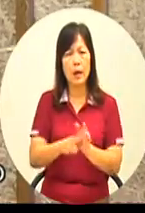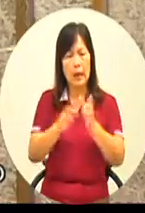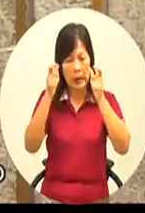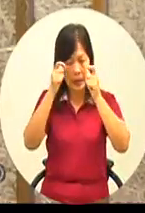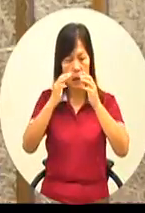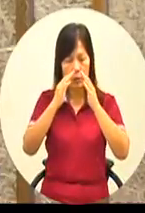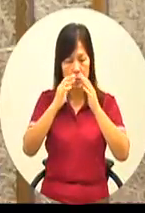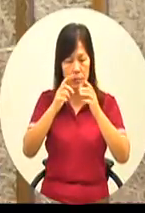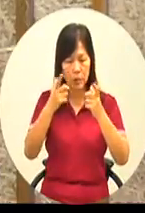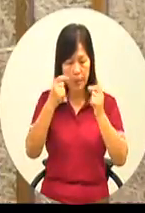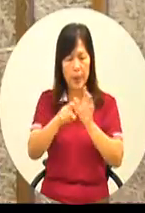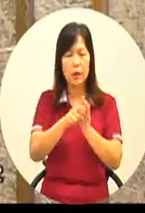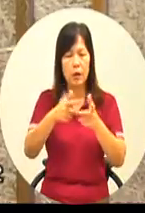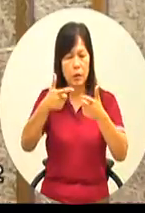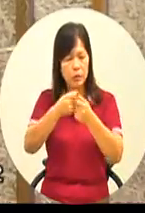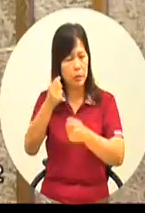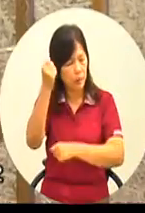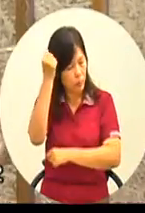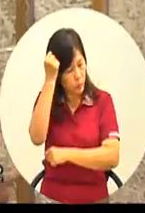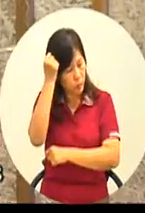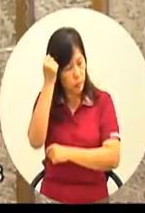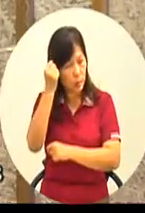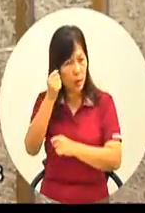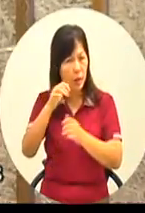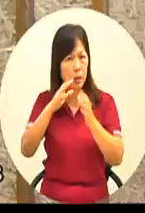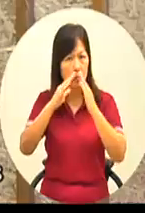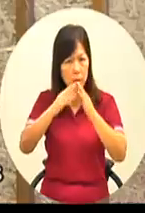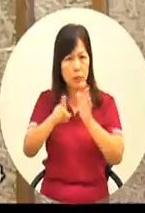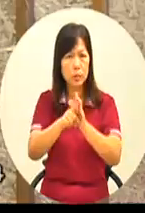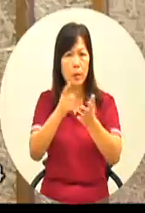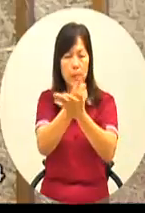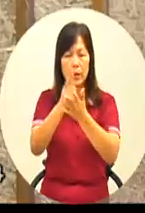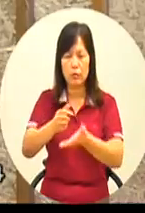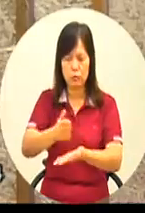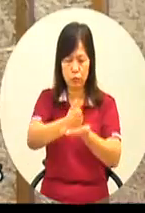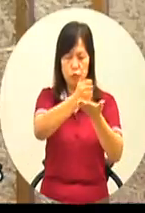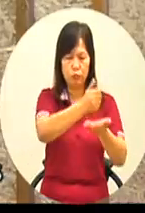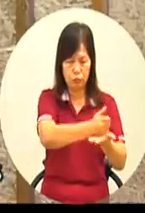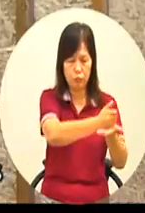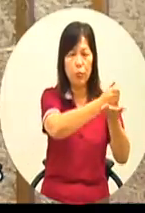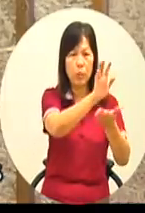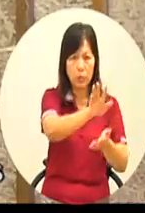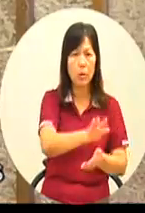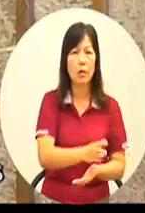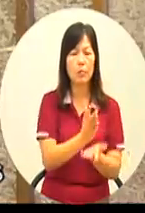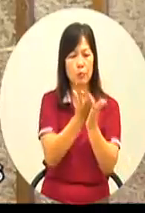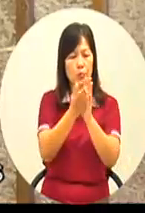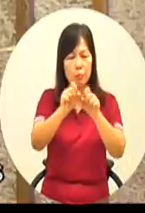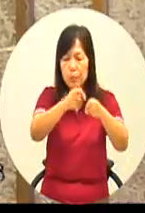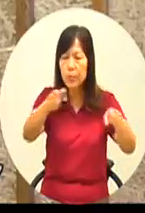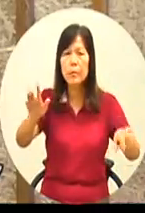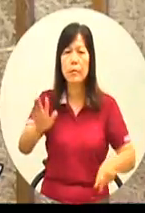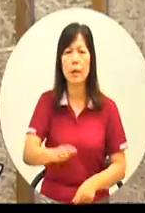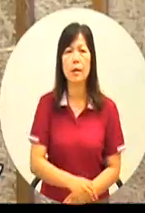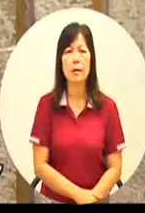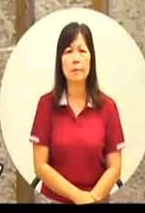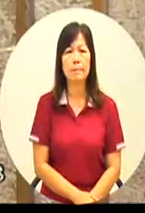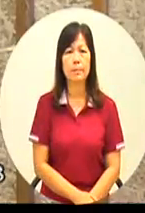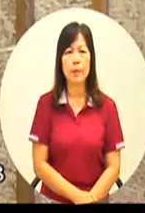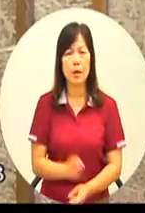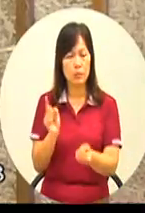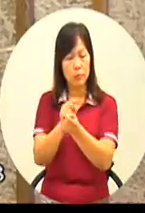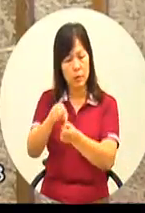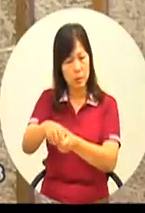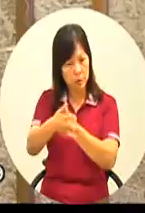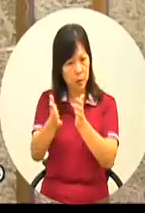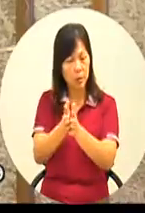直本身我们就是个移民城市，所以我们对各种的认同都是尊重多元的哈，所以关于这部分，其实我